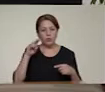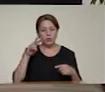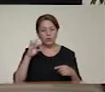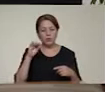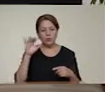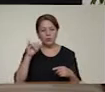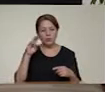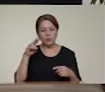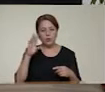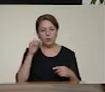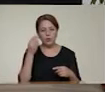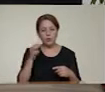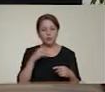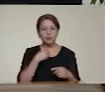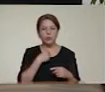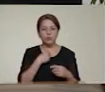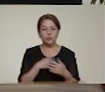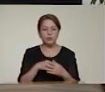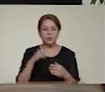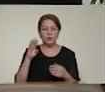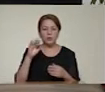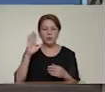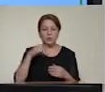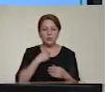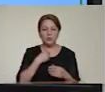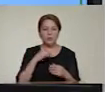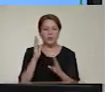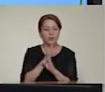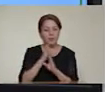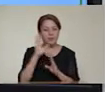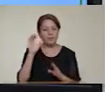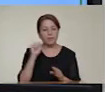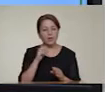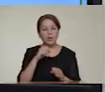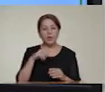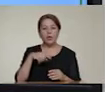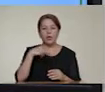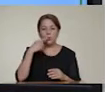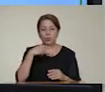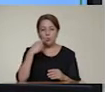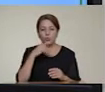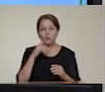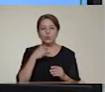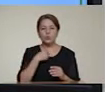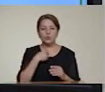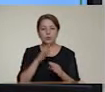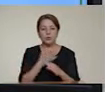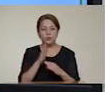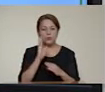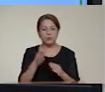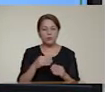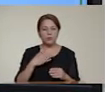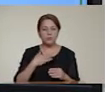undosh tovushlar. Demak, tovushlar tabiiy tovushlar va nutq tovushlariga bo'linar ekan.